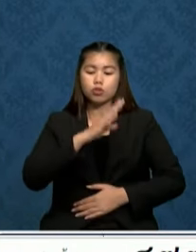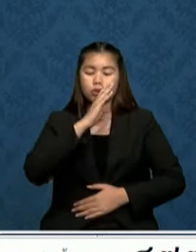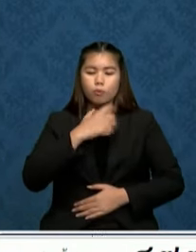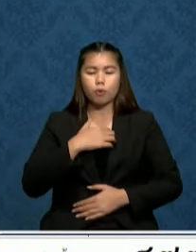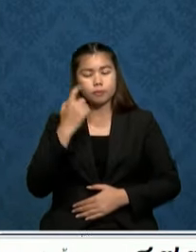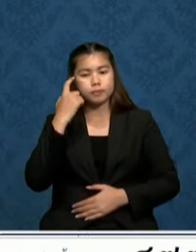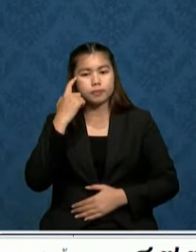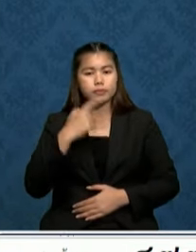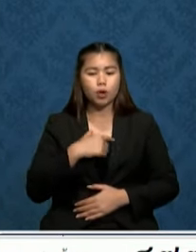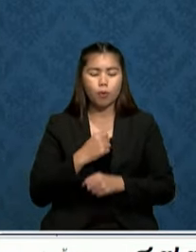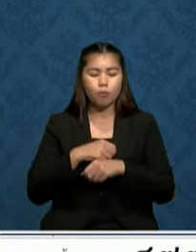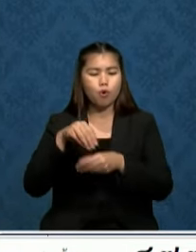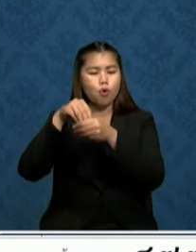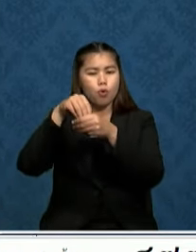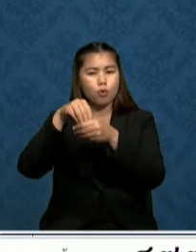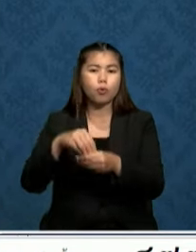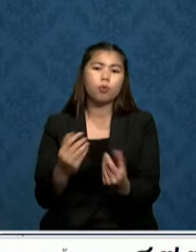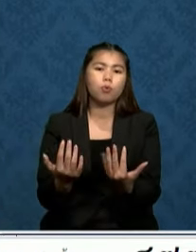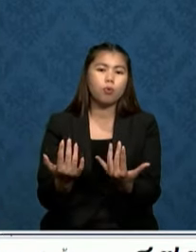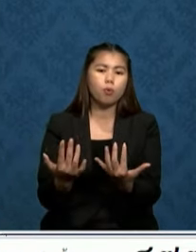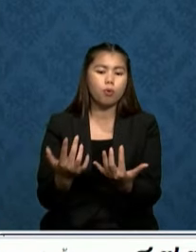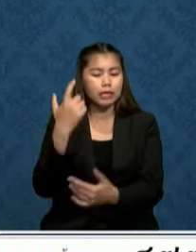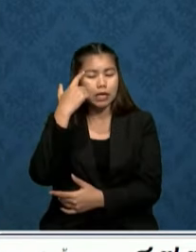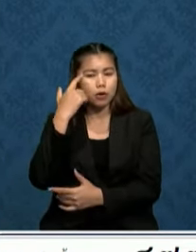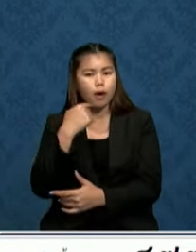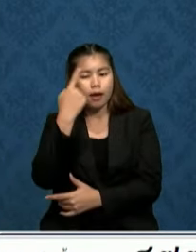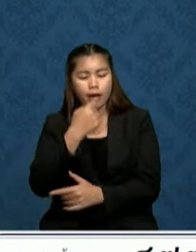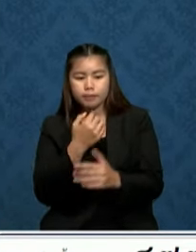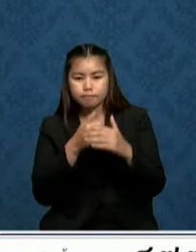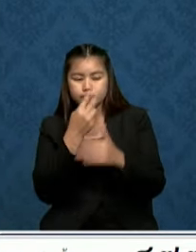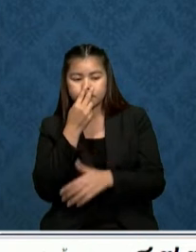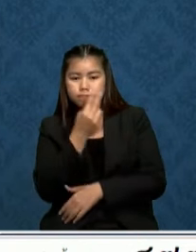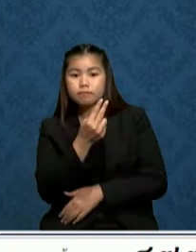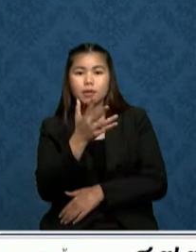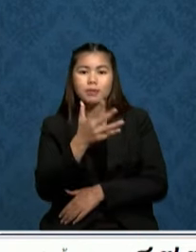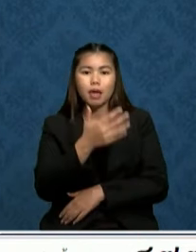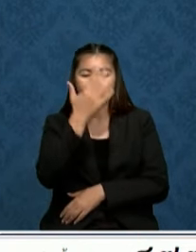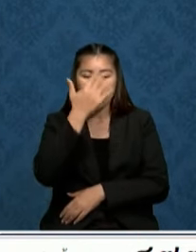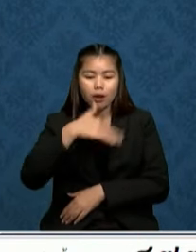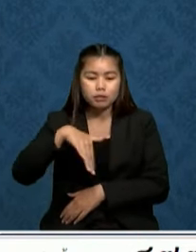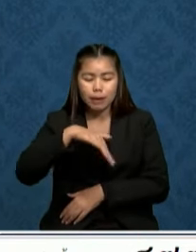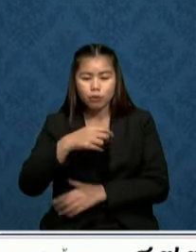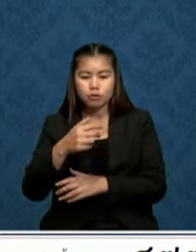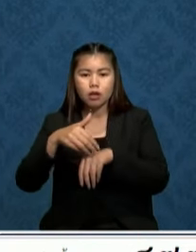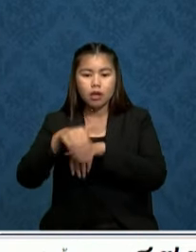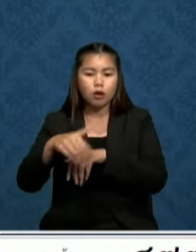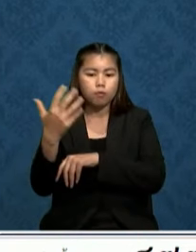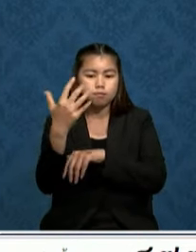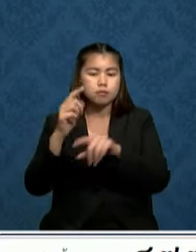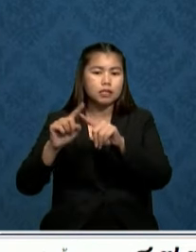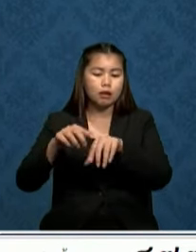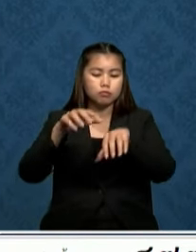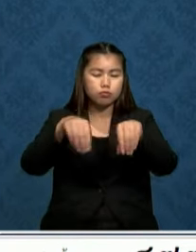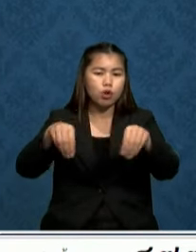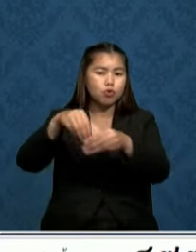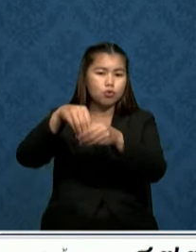อยู่ตรงนั้นถ้าผมไมอยู่ตงนั้นจะไม่มใครทได้เห็นอะไรเลยเพระทุกทุกช่องก็อยู่ในที่เดีวกันแล้วแบบน